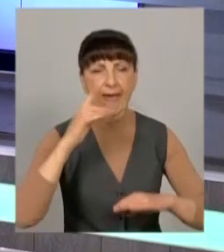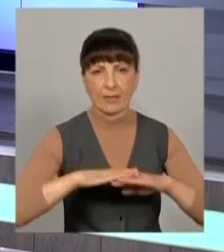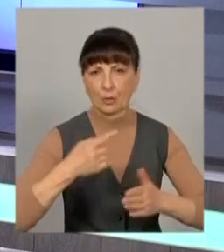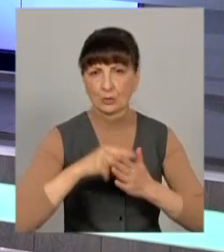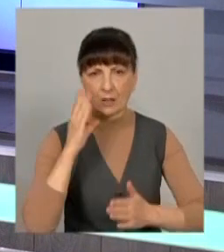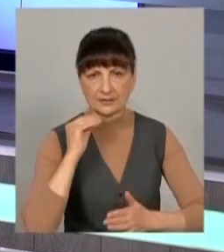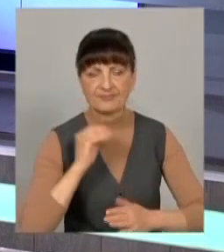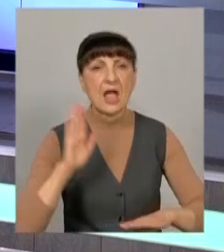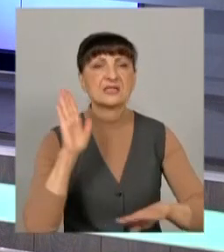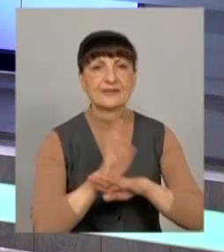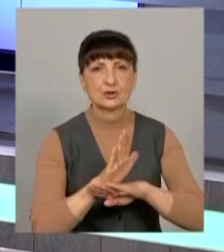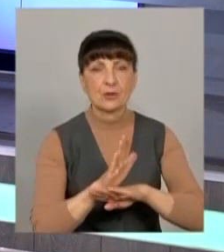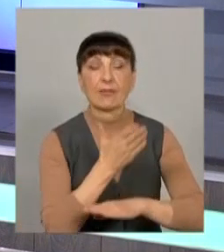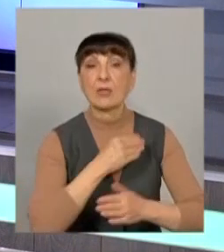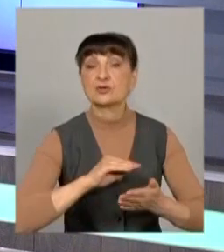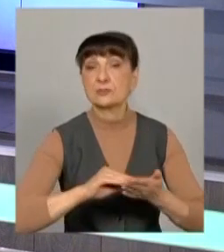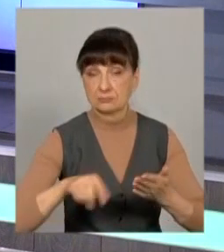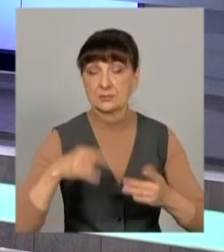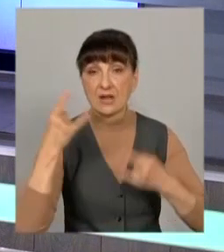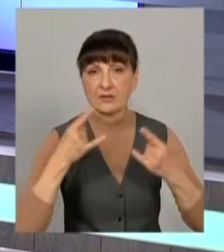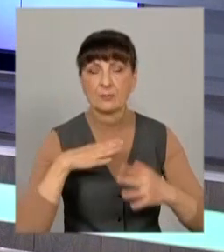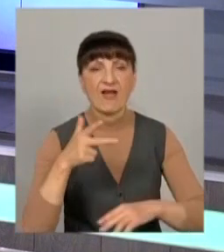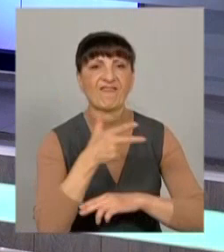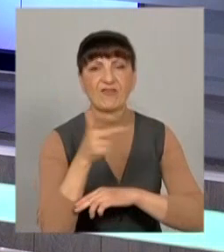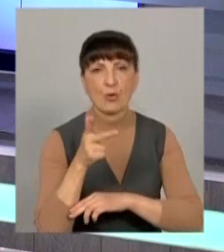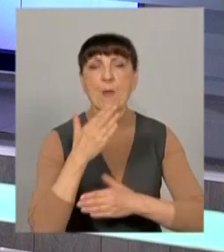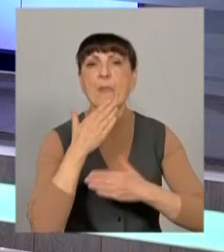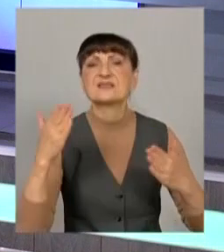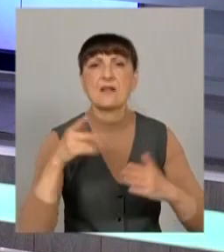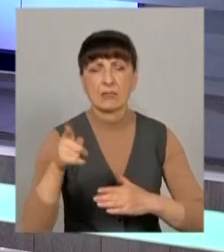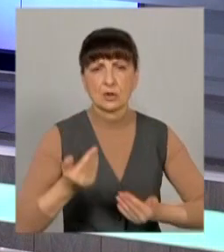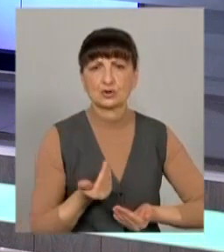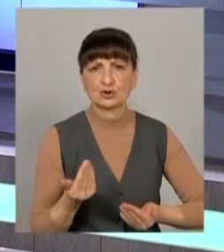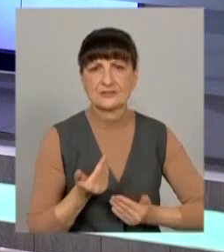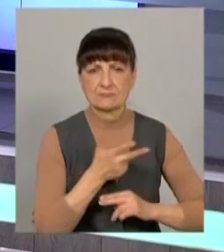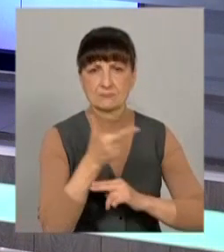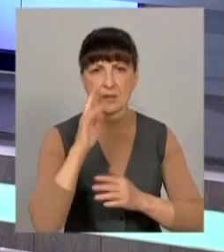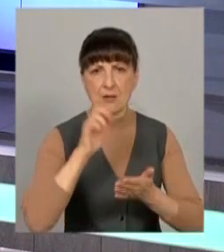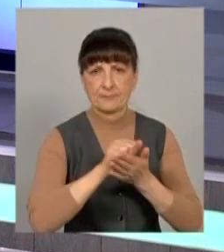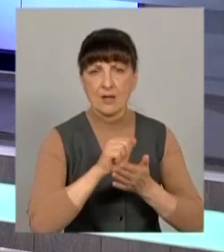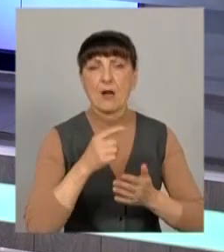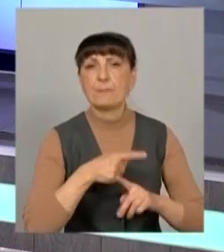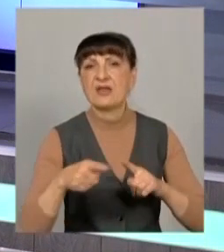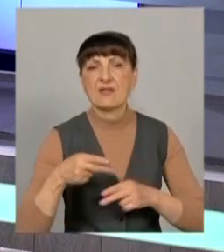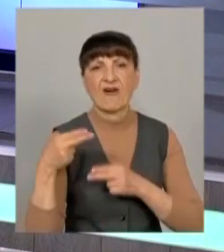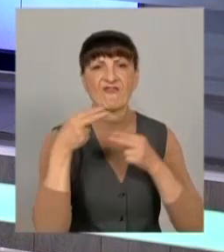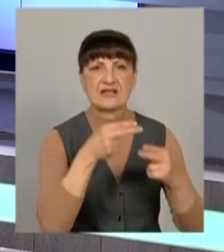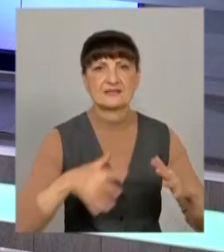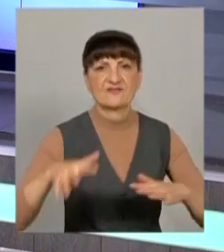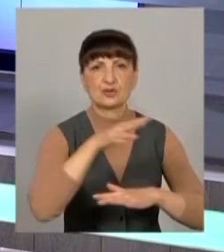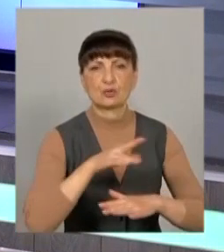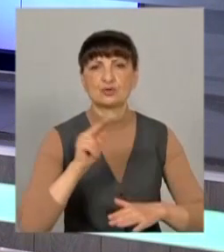тем, в распоряжении нашей редакции оказалось видео с последними минутами жизни Арслана Курманбаева перед выездом в зону